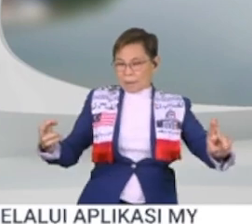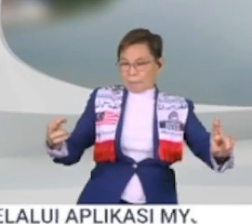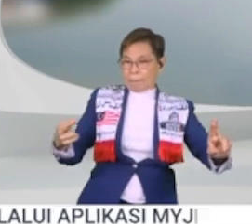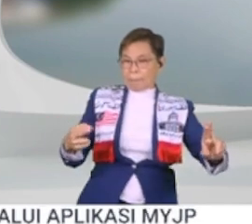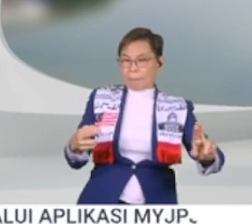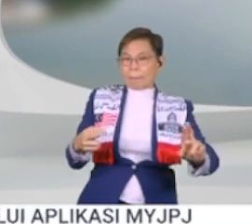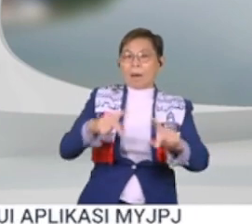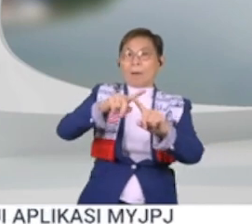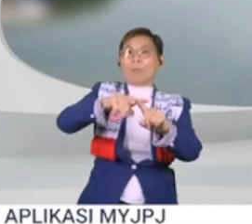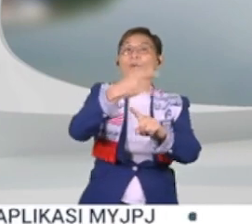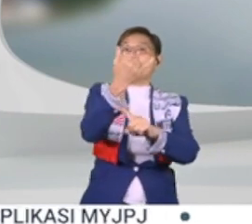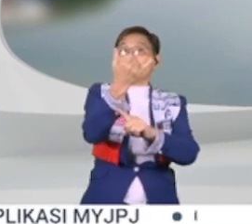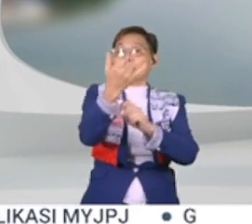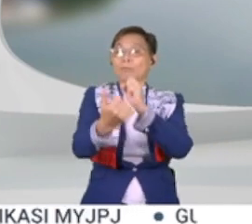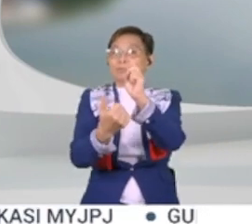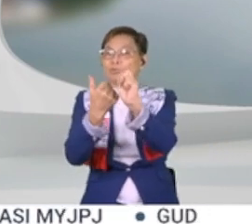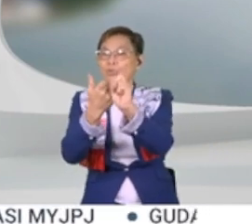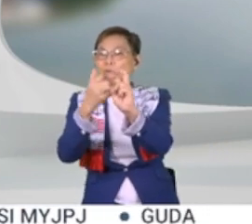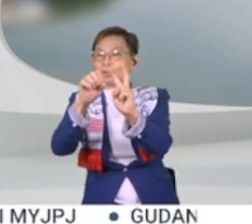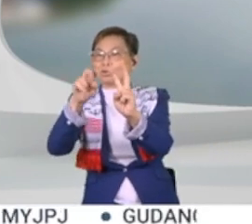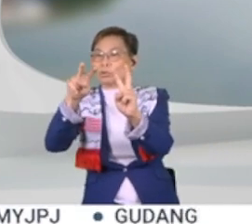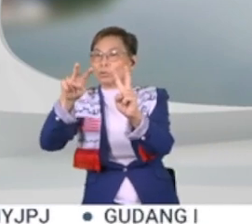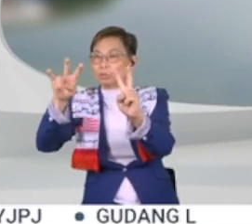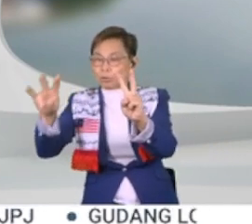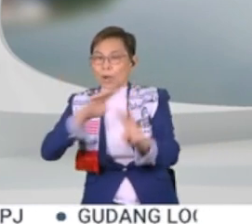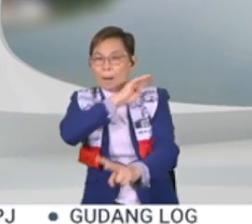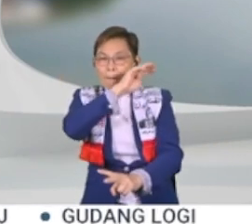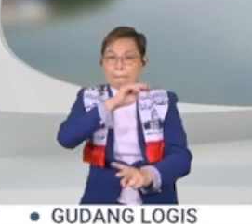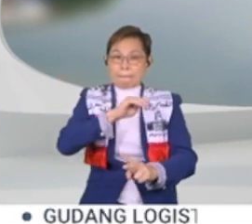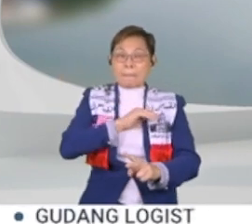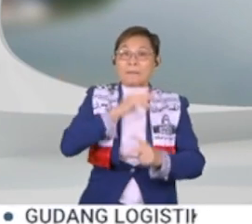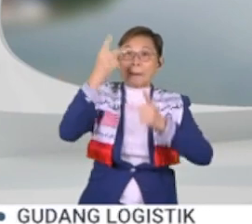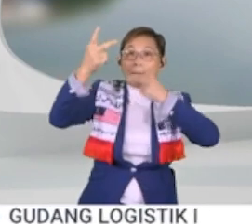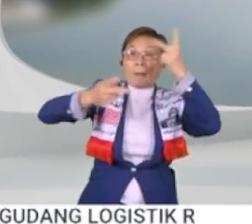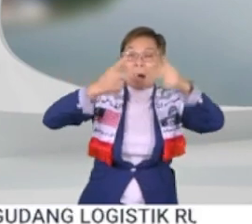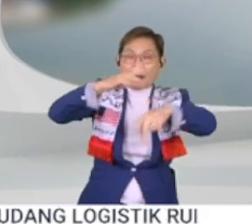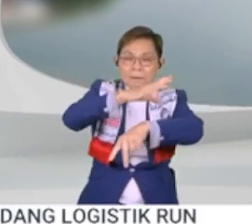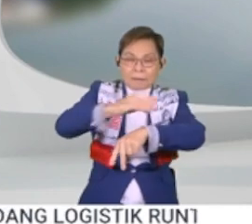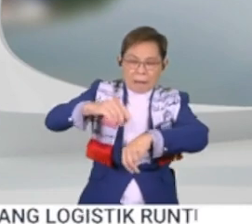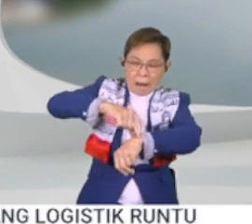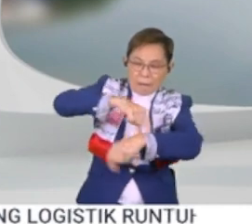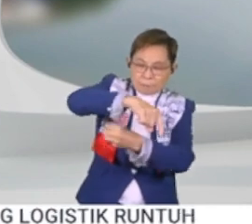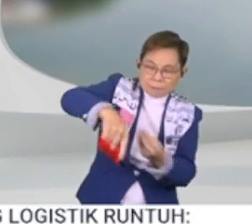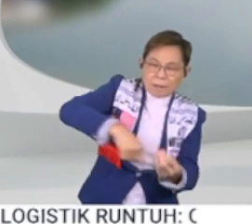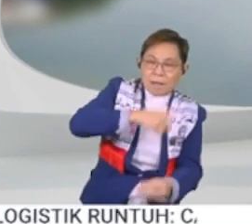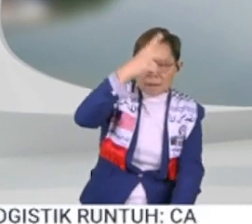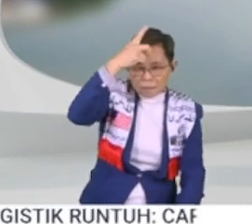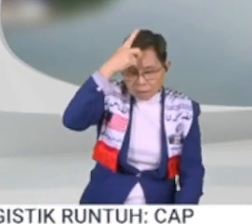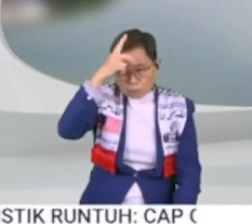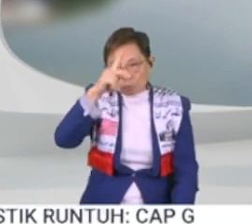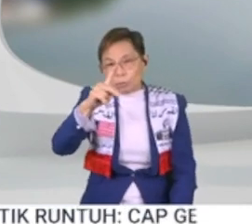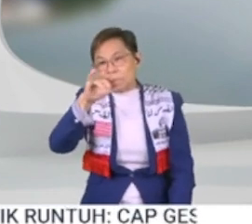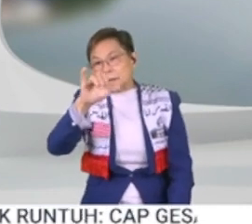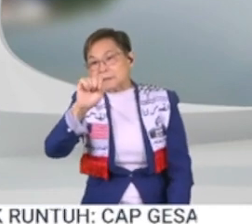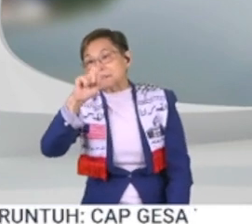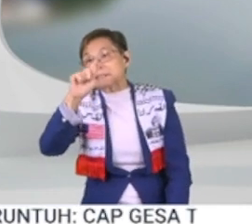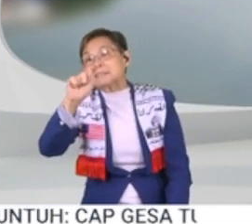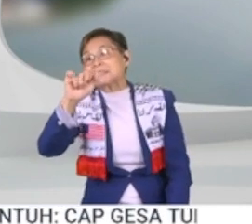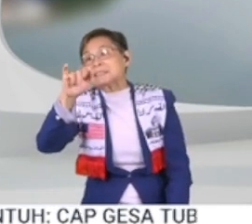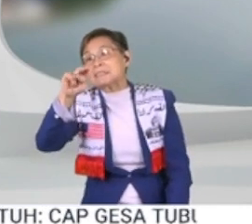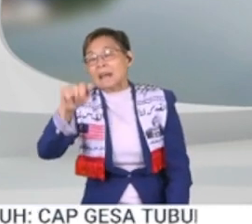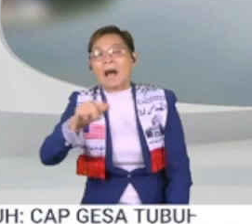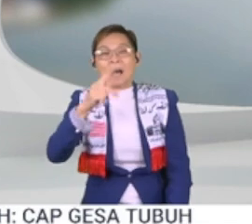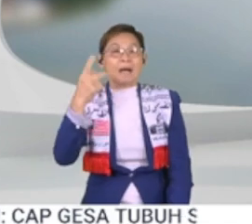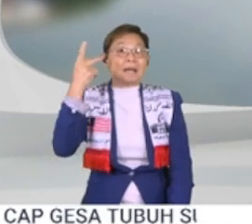menjelang pertengahan 2027 menteri pelancongan kebudayaan dan alam sekitar kepkas Datuk Kristina Leo berkata Kementerian